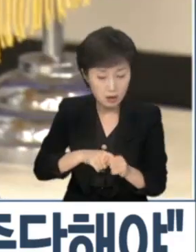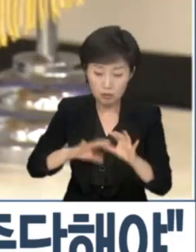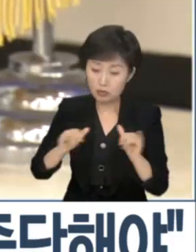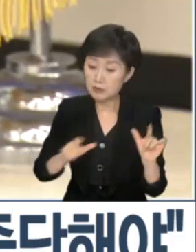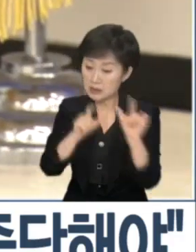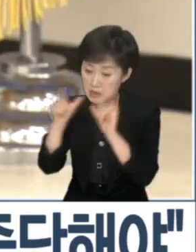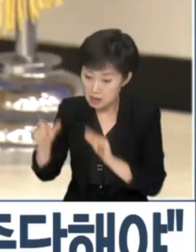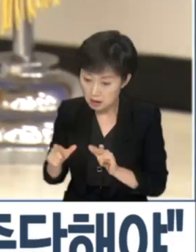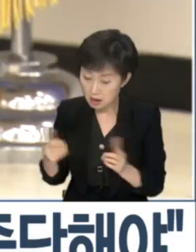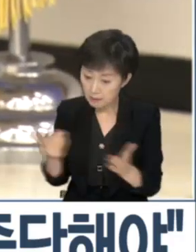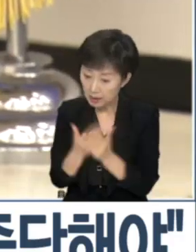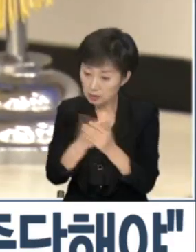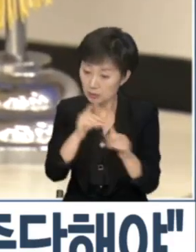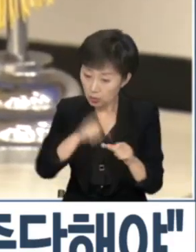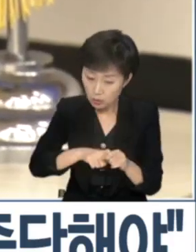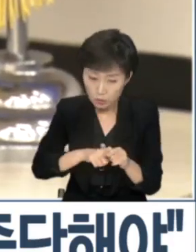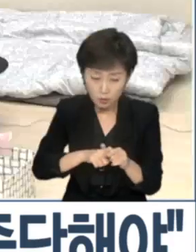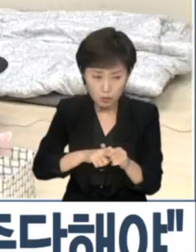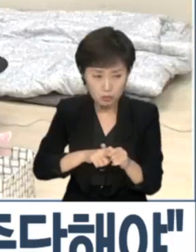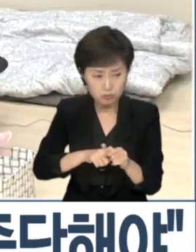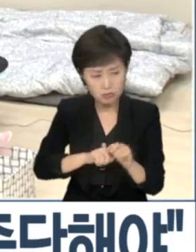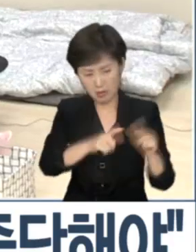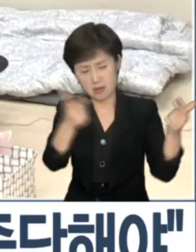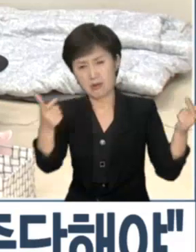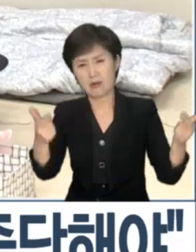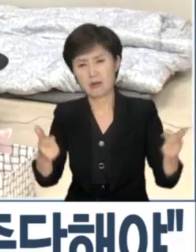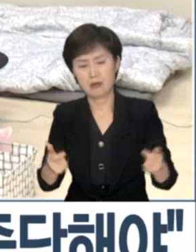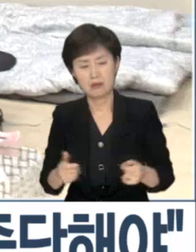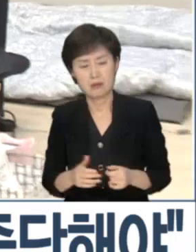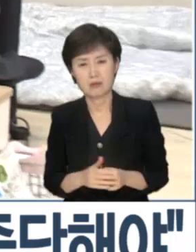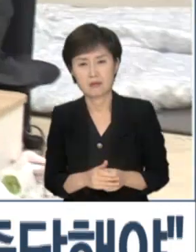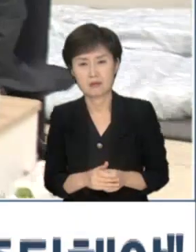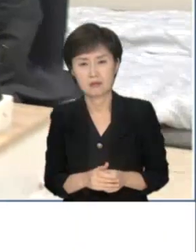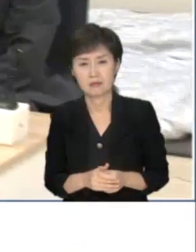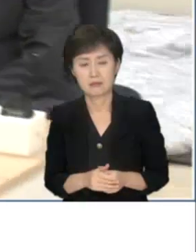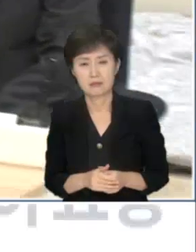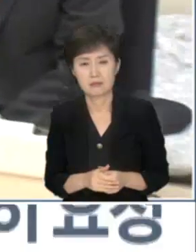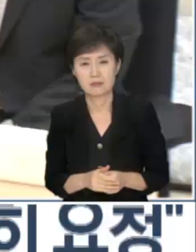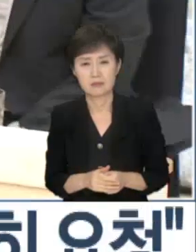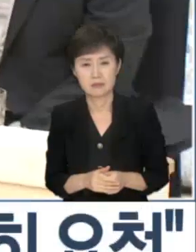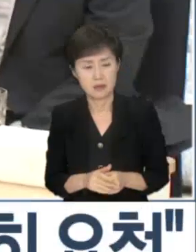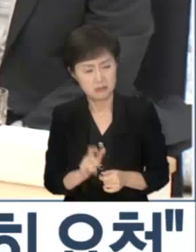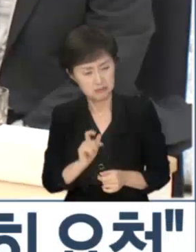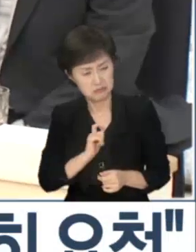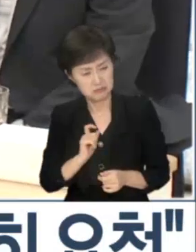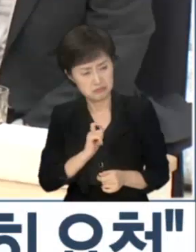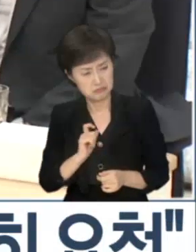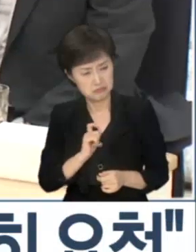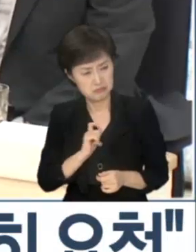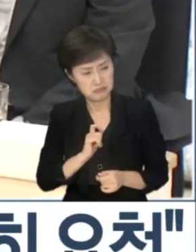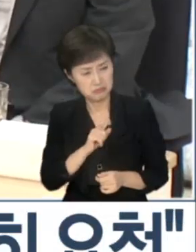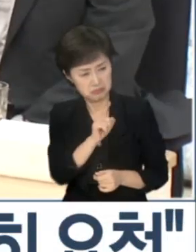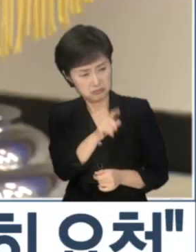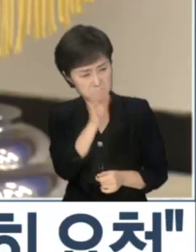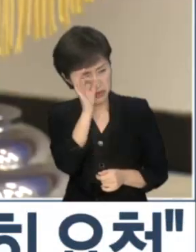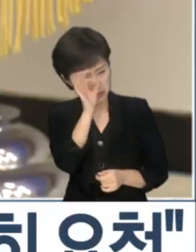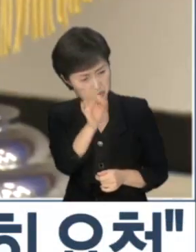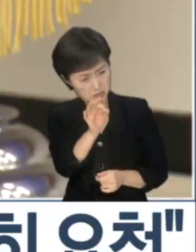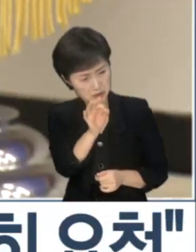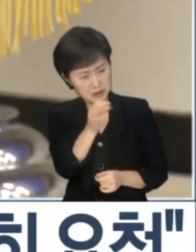생활 정말 민생을 위한 단식이냐 그러면은 정말 가치가 있는 것입니다 그런데 그런 부분 없이 오로지